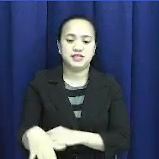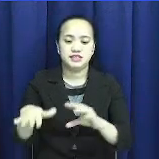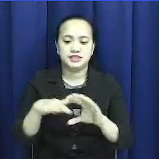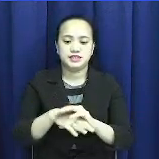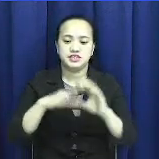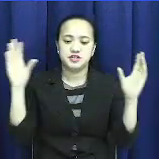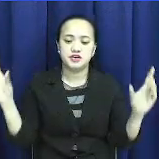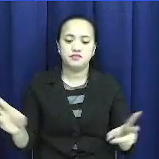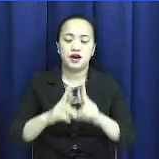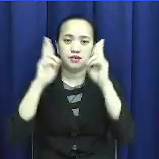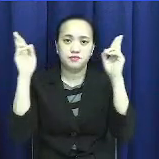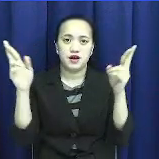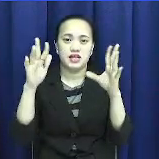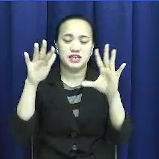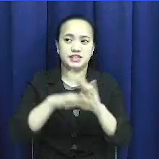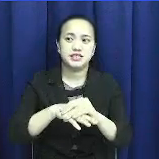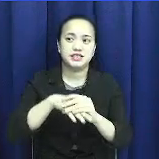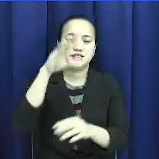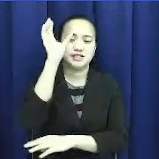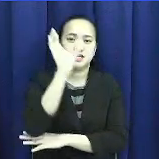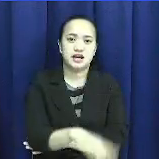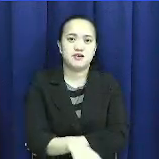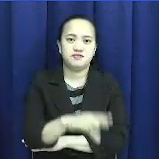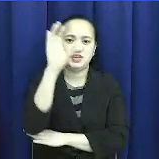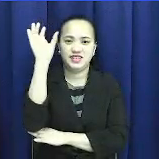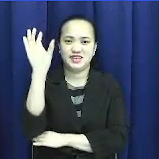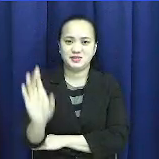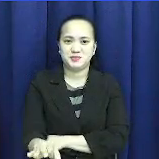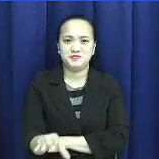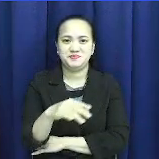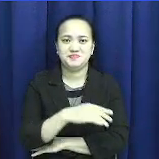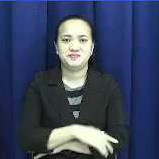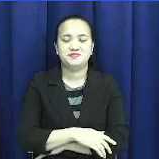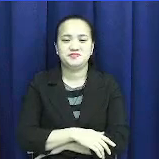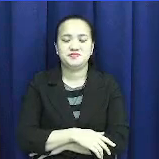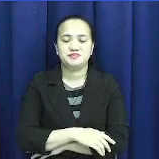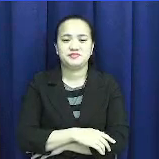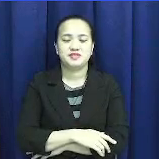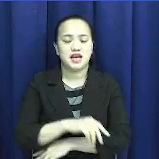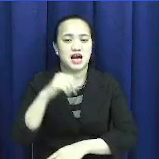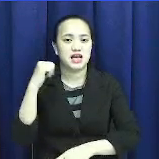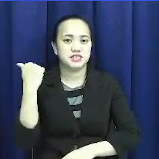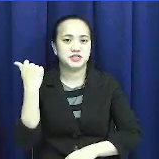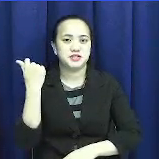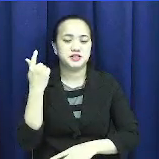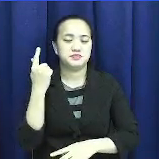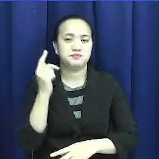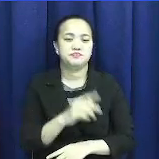sa Cavite. 13 Martires. Ayan, meron din pong revival.